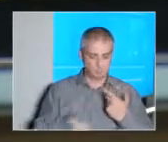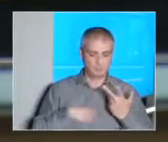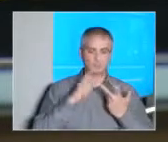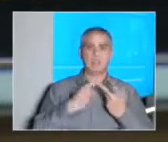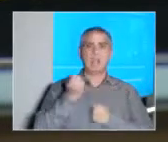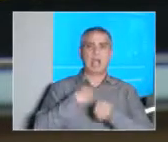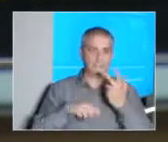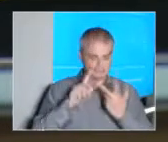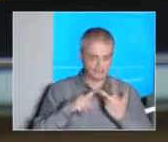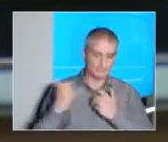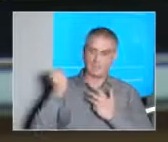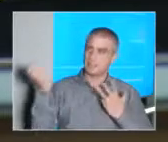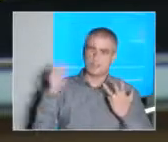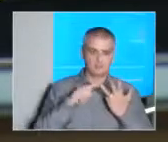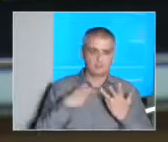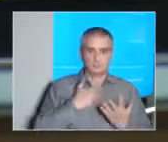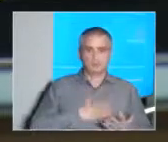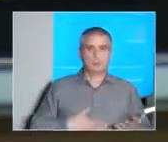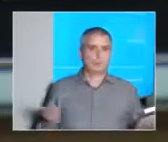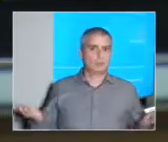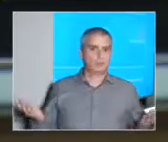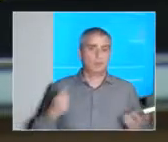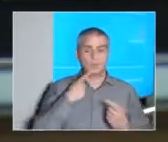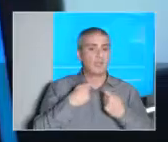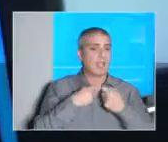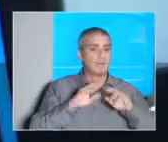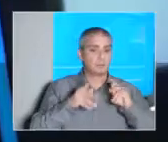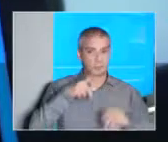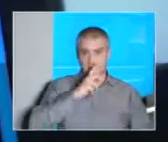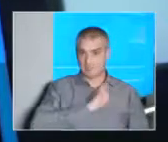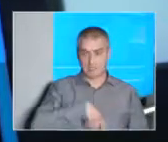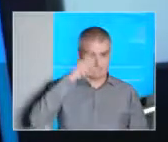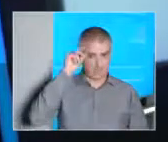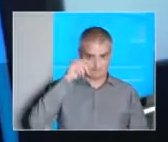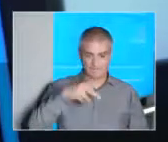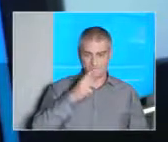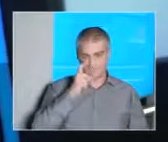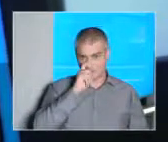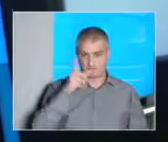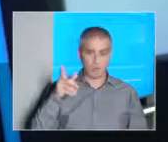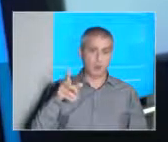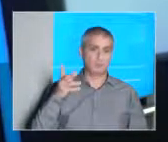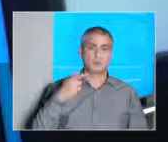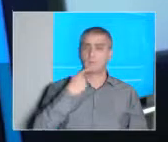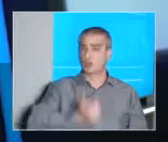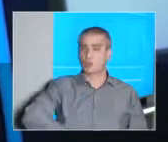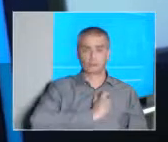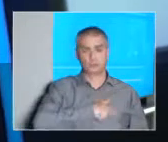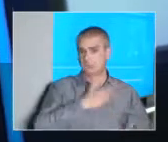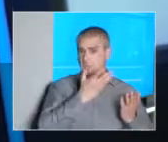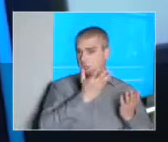לעשות עסקים, להביא תיירים, זה מה שאני רוצה. אומרת חברת מועצת העיר, תל אביב יפו, סיגל ויצמן, היא אומרת, מאיר יצחק הלוי לא